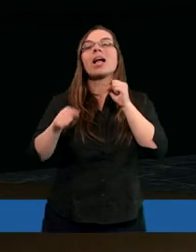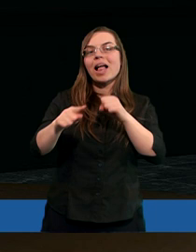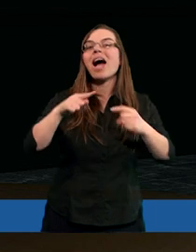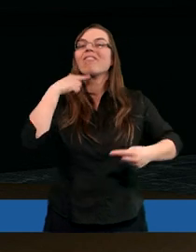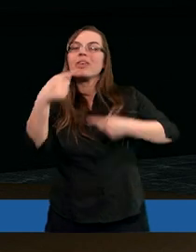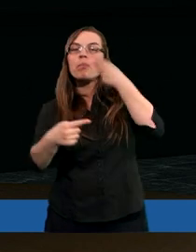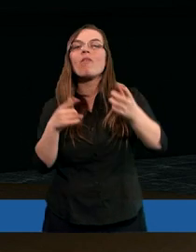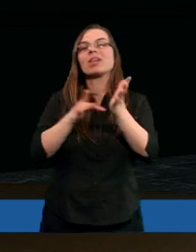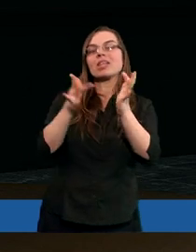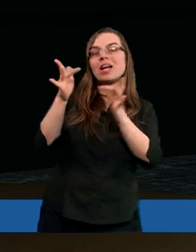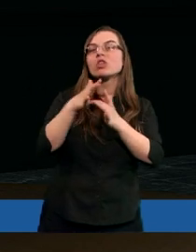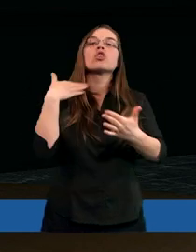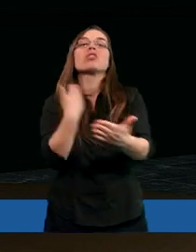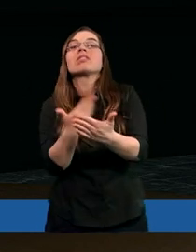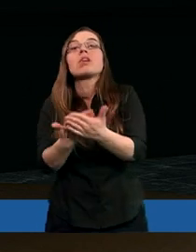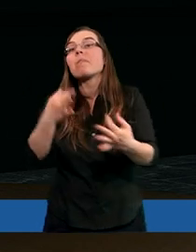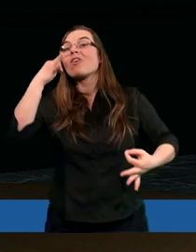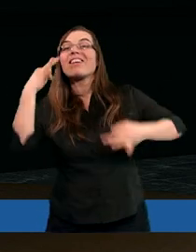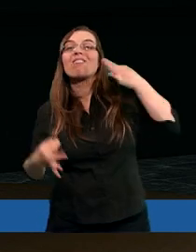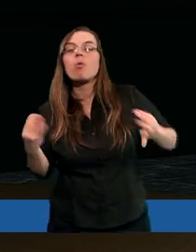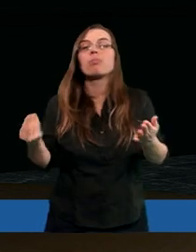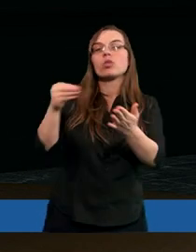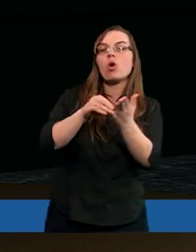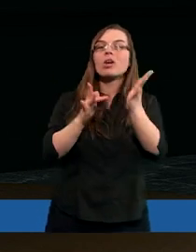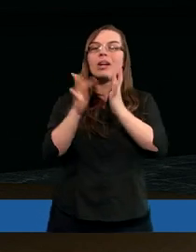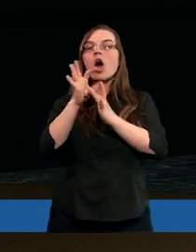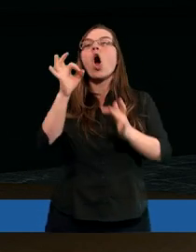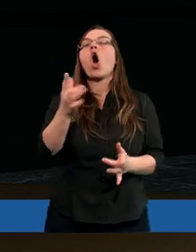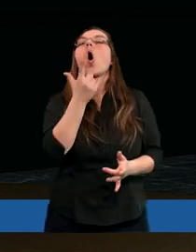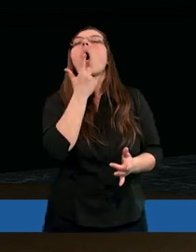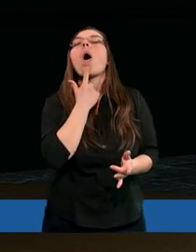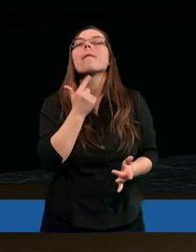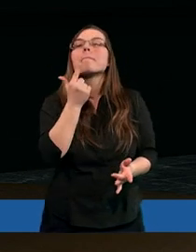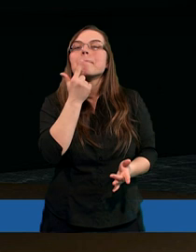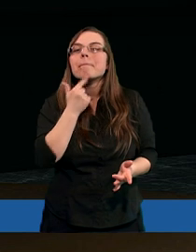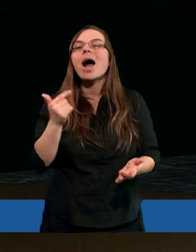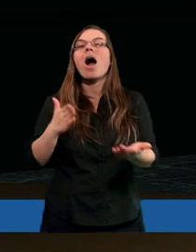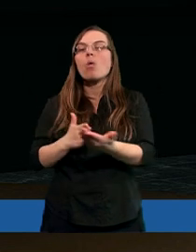wypowiedź Jezusa czemuś zwątpił i dodał Jezus o małowierny.